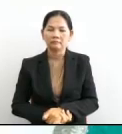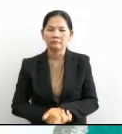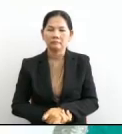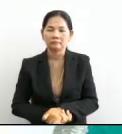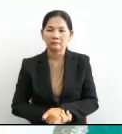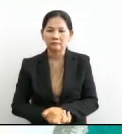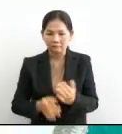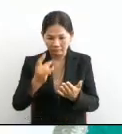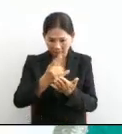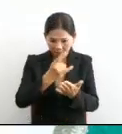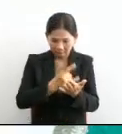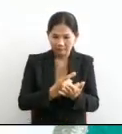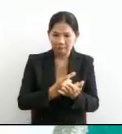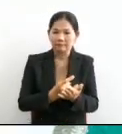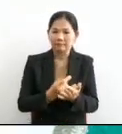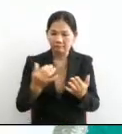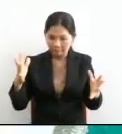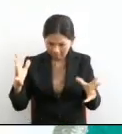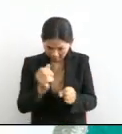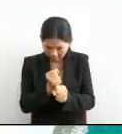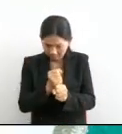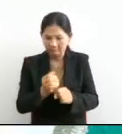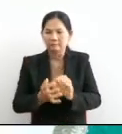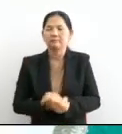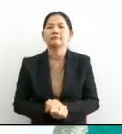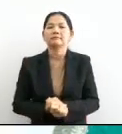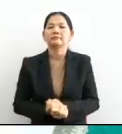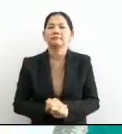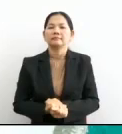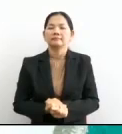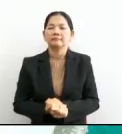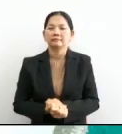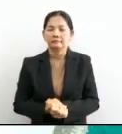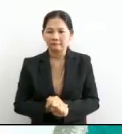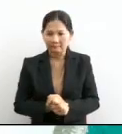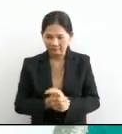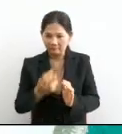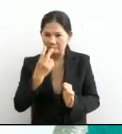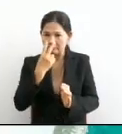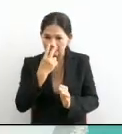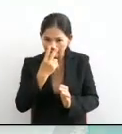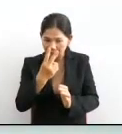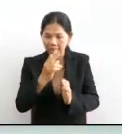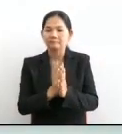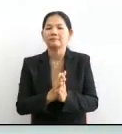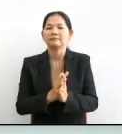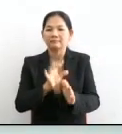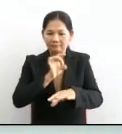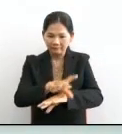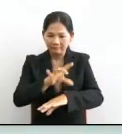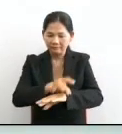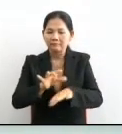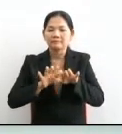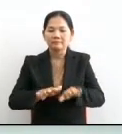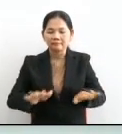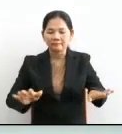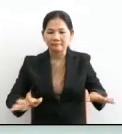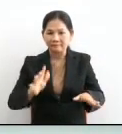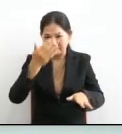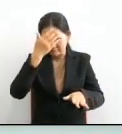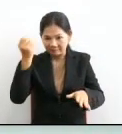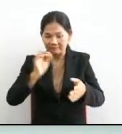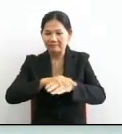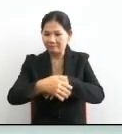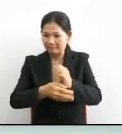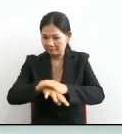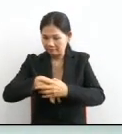chẳng chẳng mưa riêng là bài dương thằng ngày ní chọc hai là con cha tái cha nè muốn đọc bài kia nè cứu cha xong đại phần mọi con cha complete liên sắm